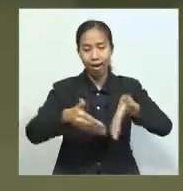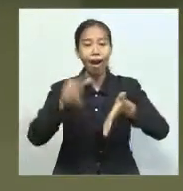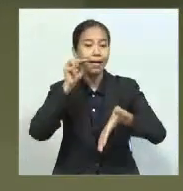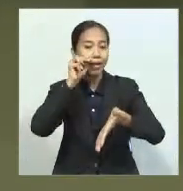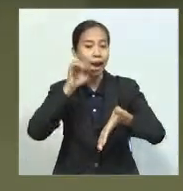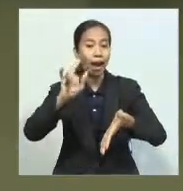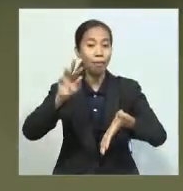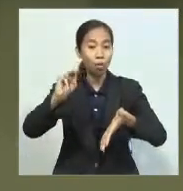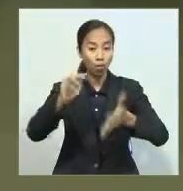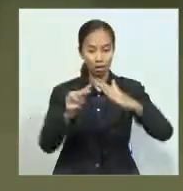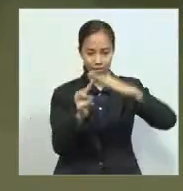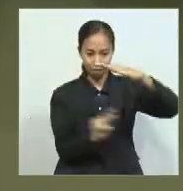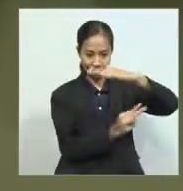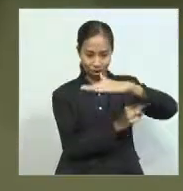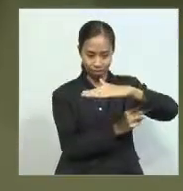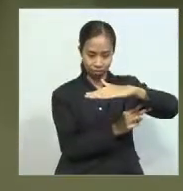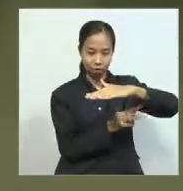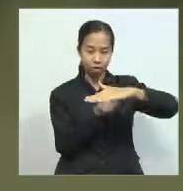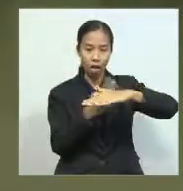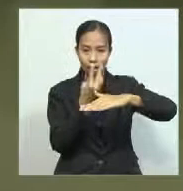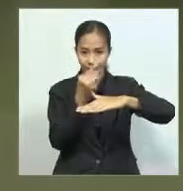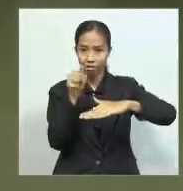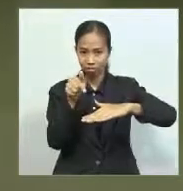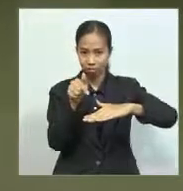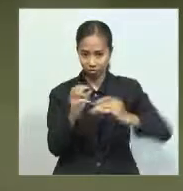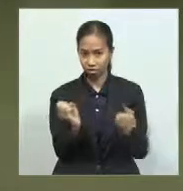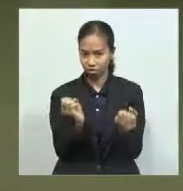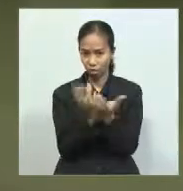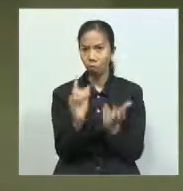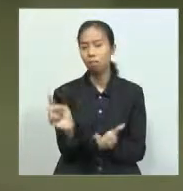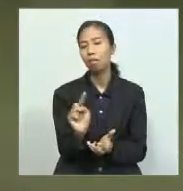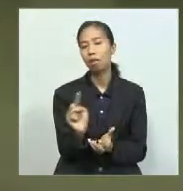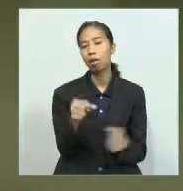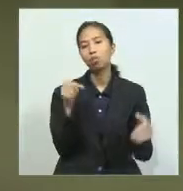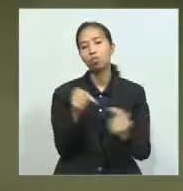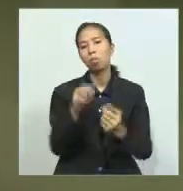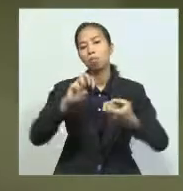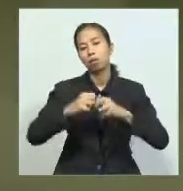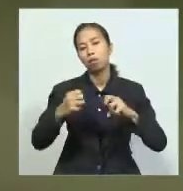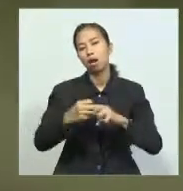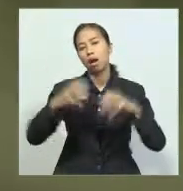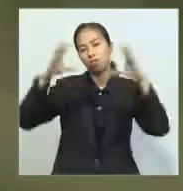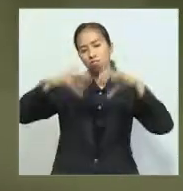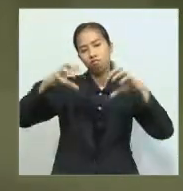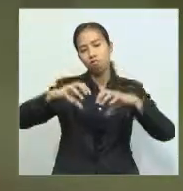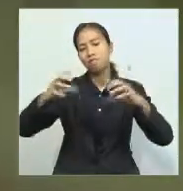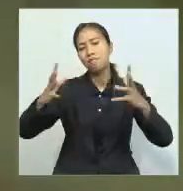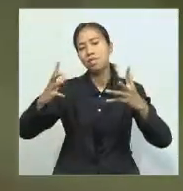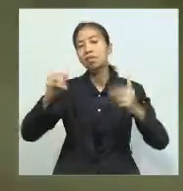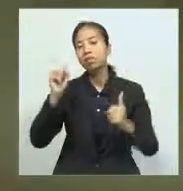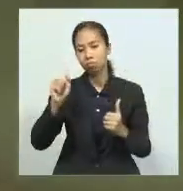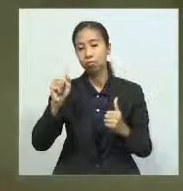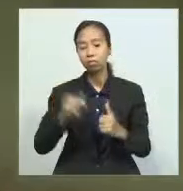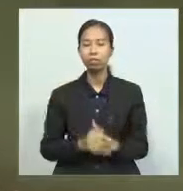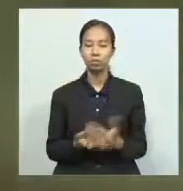ามงามจังหวัดพิจิตรนะครับนี่คือหนึ่งผลกระทบที่เกิดขึ้นจากภาวะฝนทิ้งช่วงนะครับและตอนนี้ท